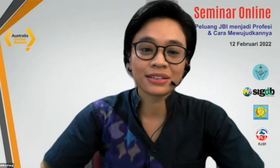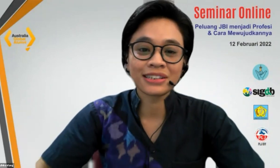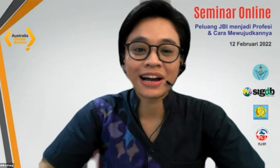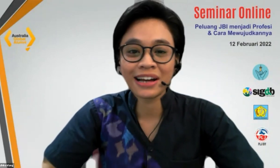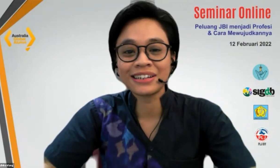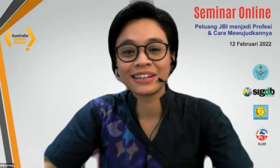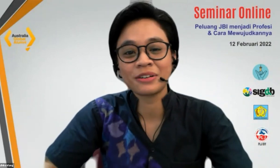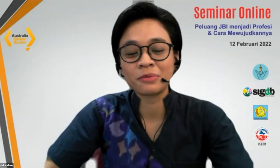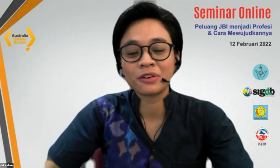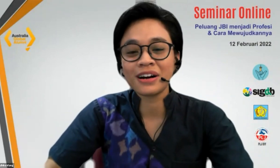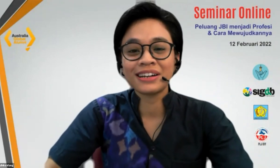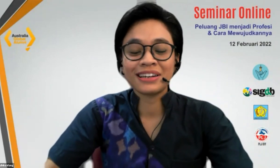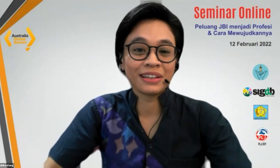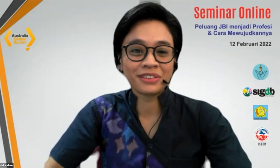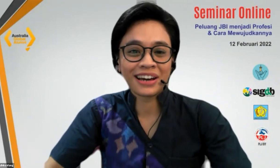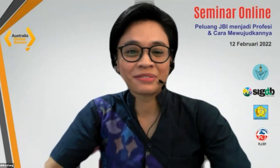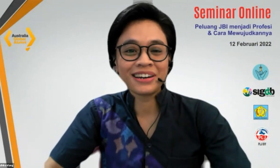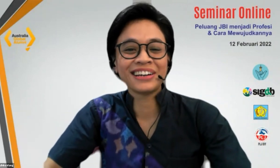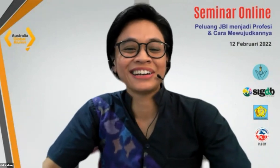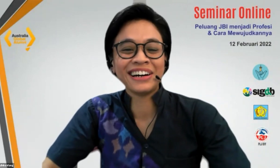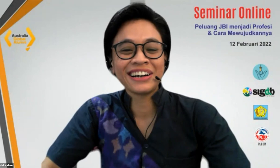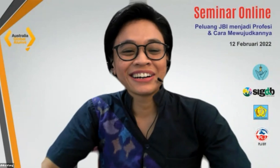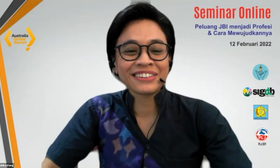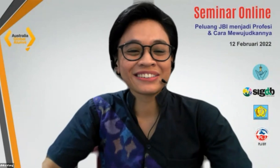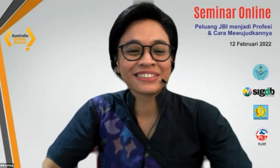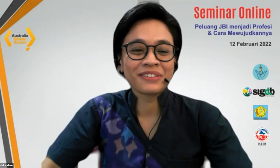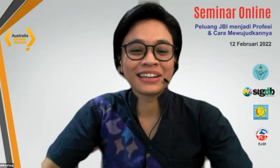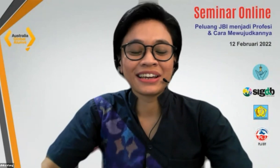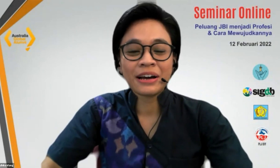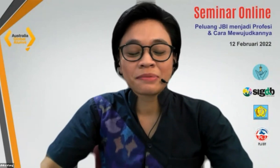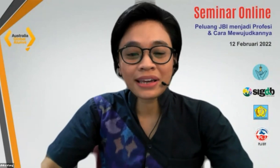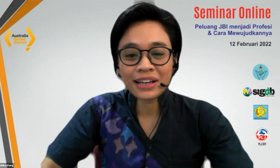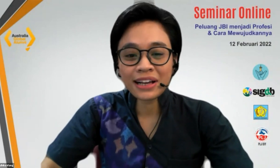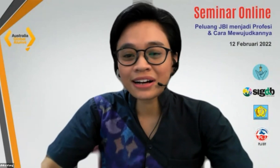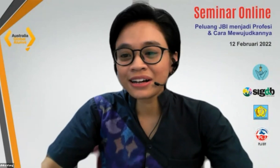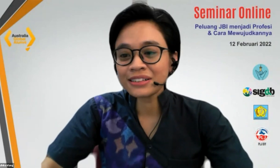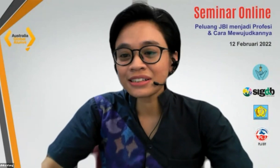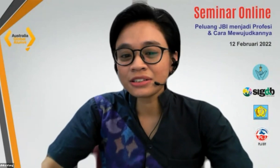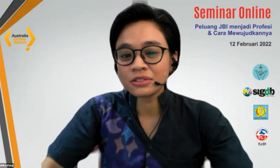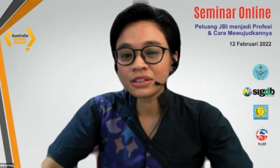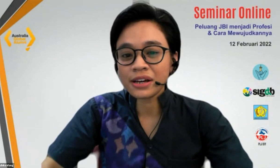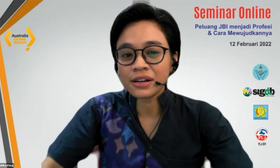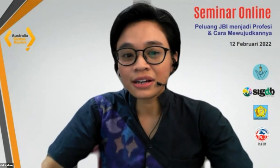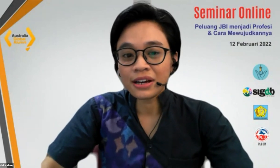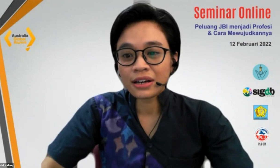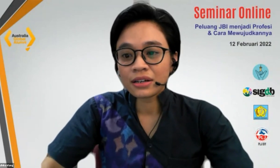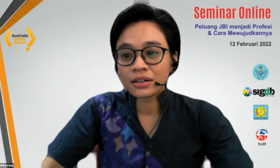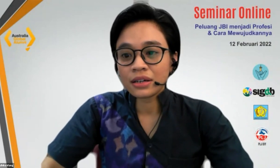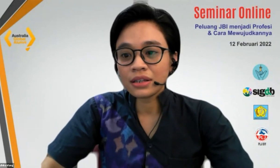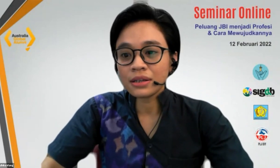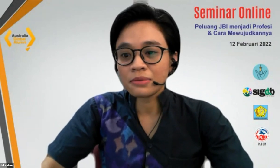Semoga tercerahkan dengan jawaban berupa kita punya harapan untuk kedepannya baik ah selanjutnya